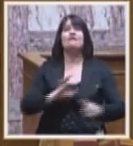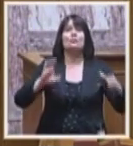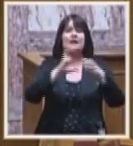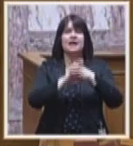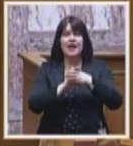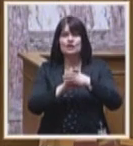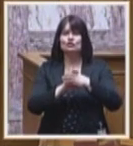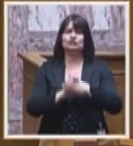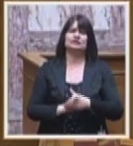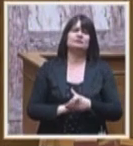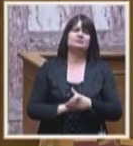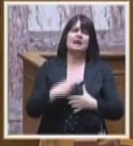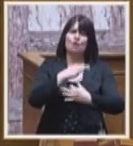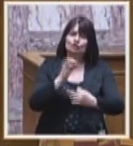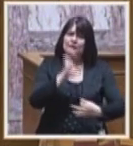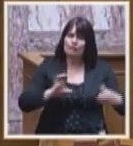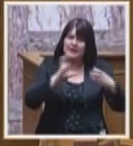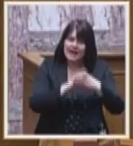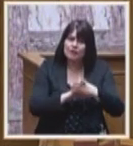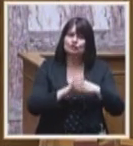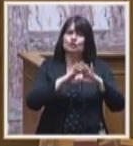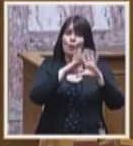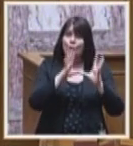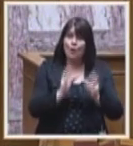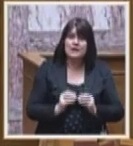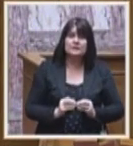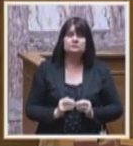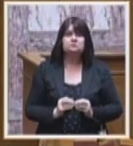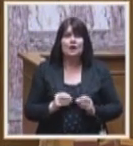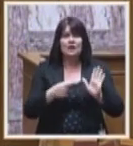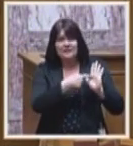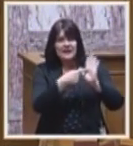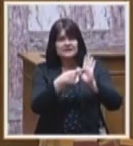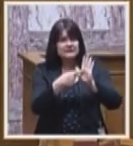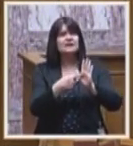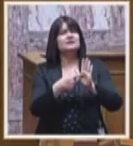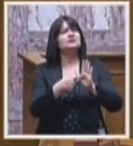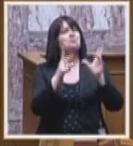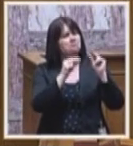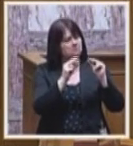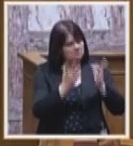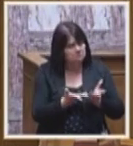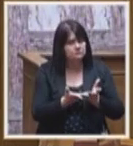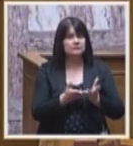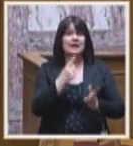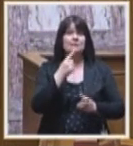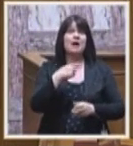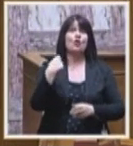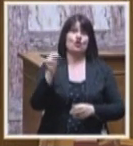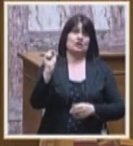Ένωση, στην Τρόικα. Σας μίλησαν, σας άκουσαν, σας απέρριψαν.